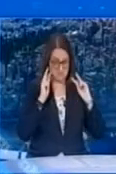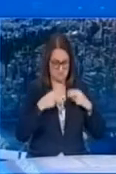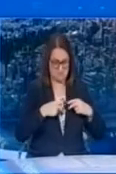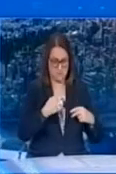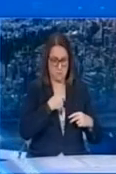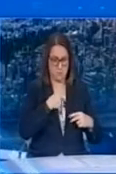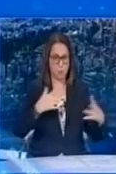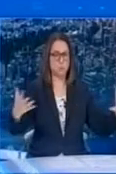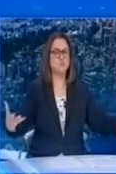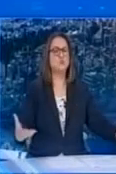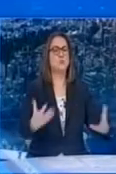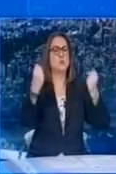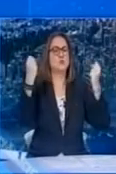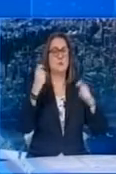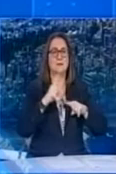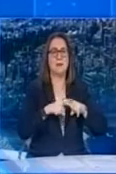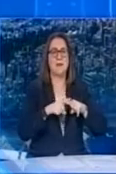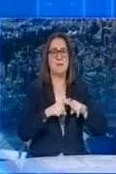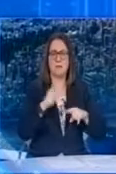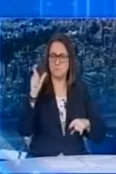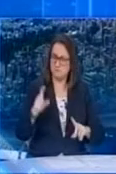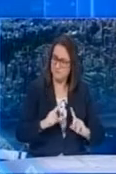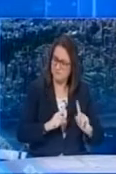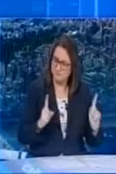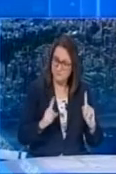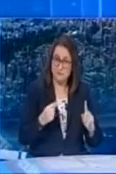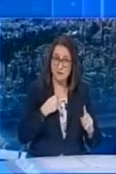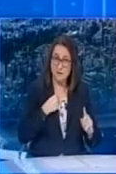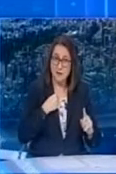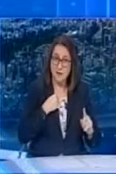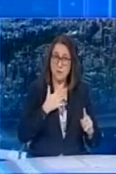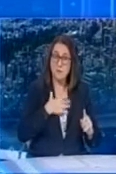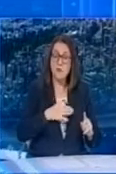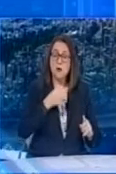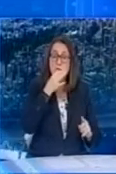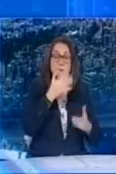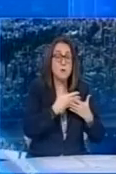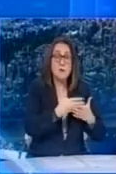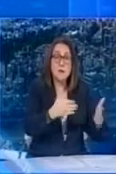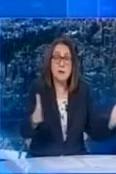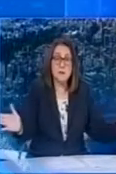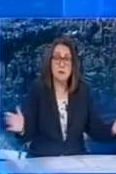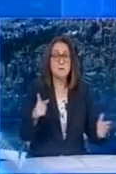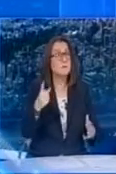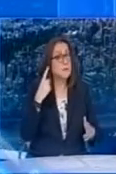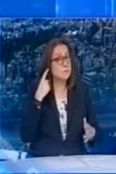Εγώ σήμερα θέλω πρώτα και πάνω απ' όλα να καταθέσω την αγωνία μου για τις